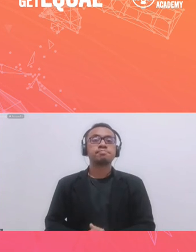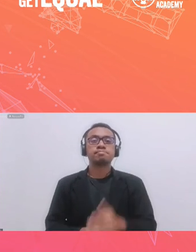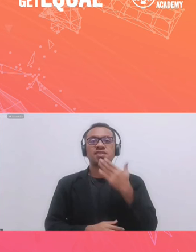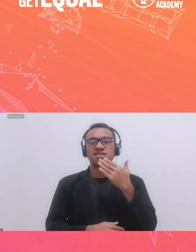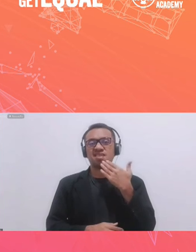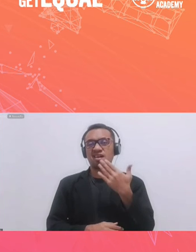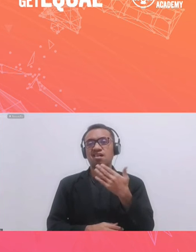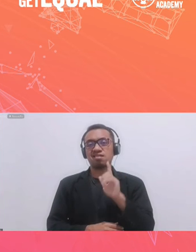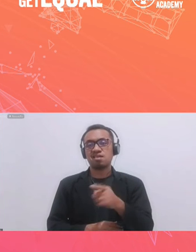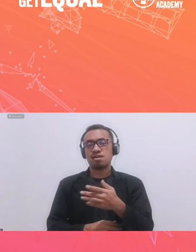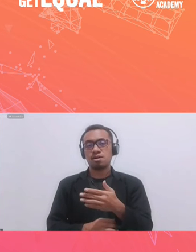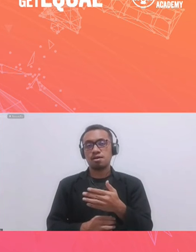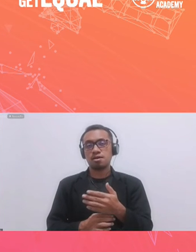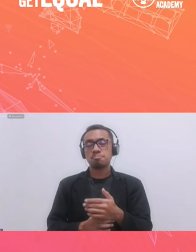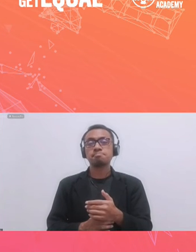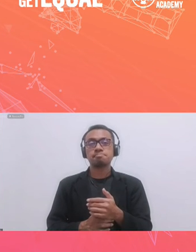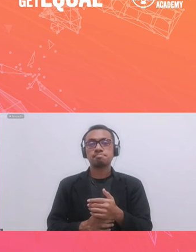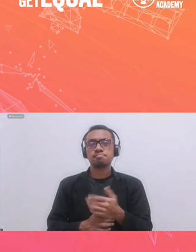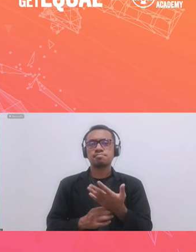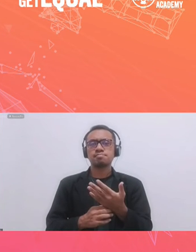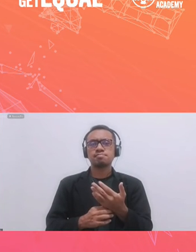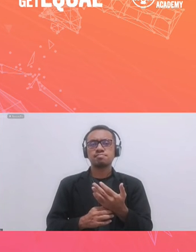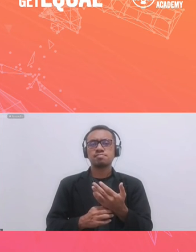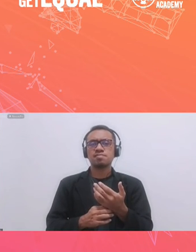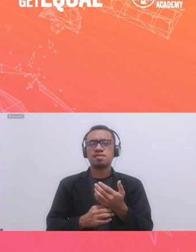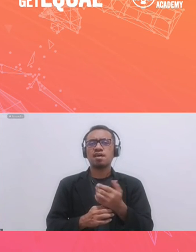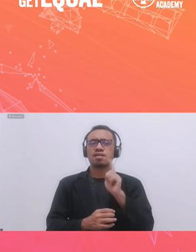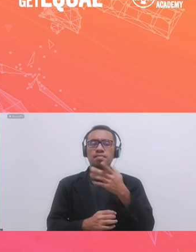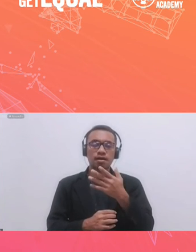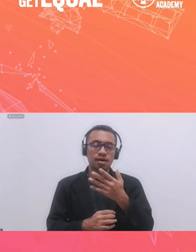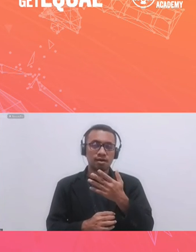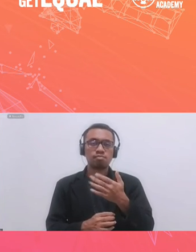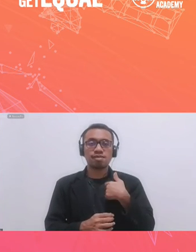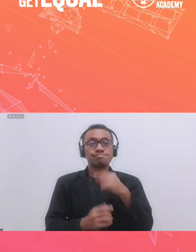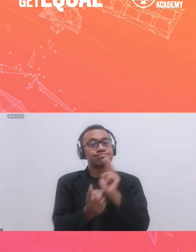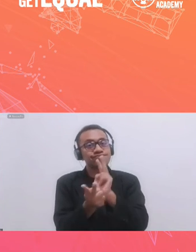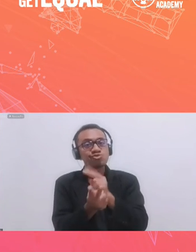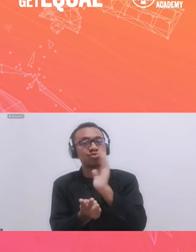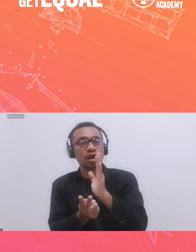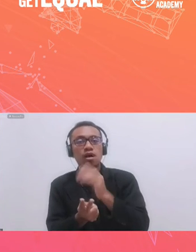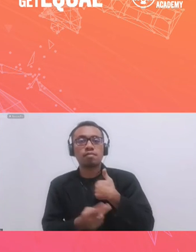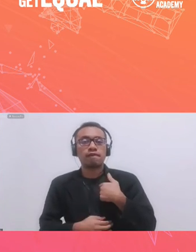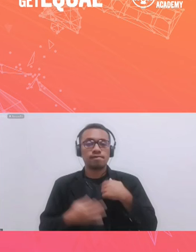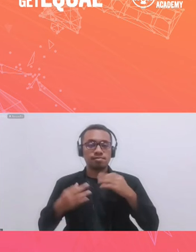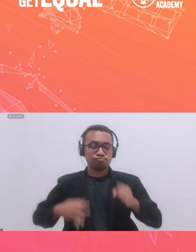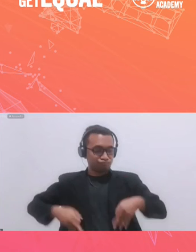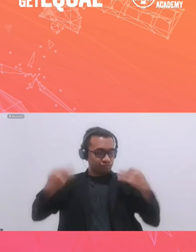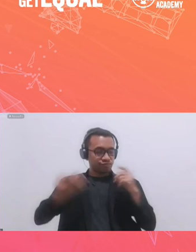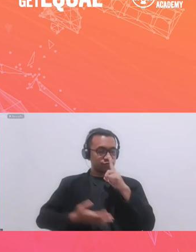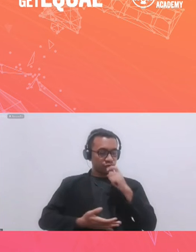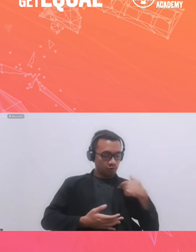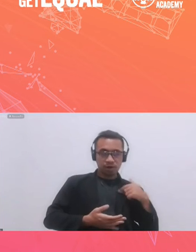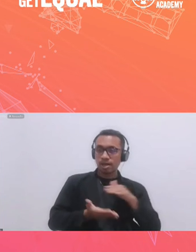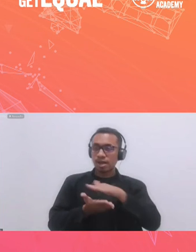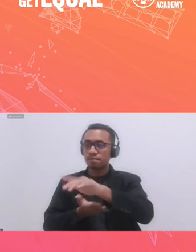hubungan asmara, kemudian saling mengirim foto-foto yang katakanlah melanggar susila, kemudian